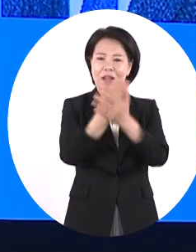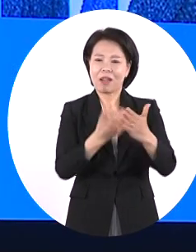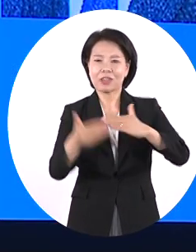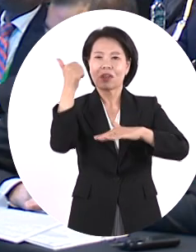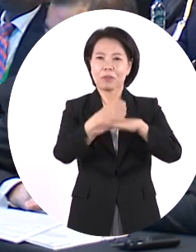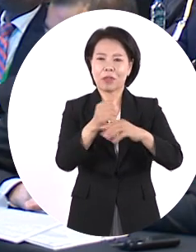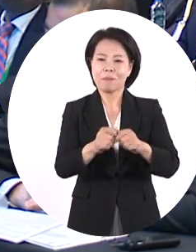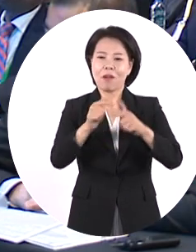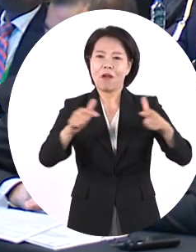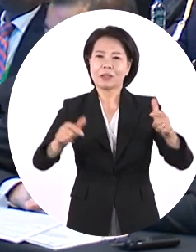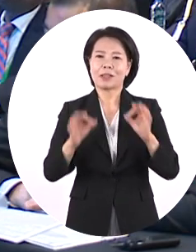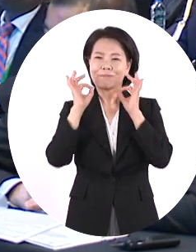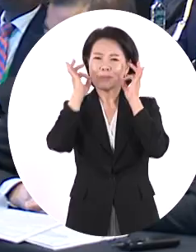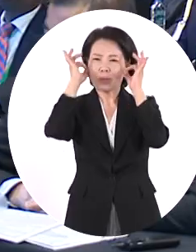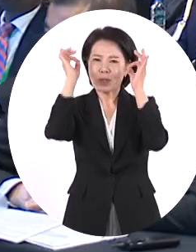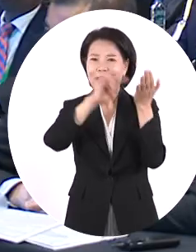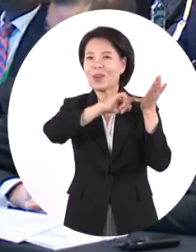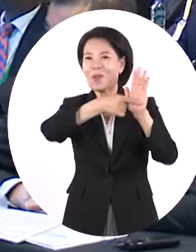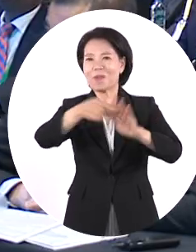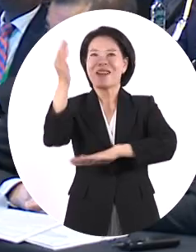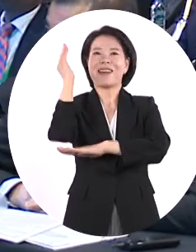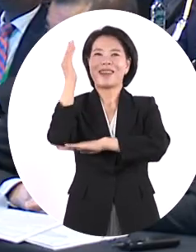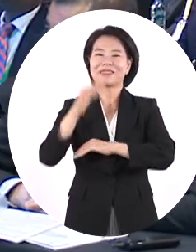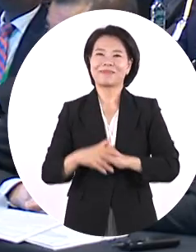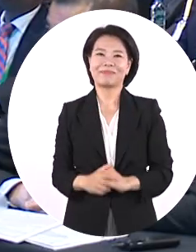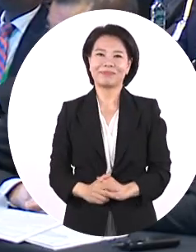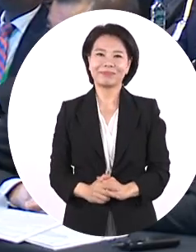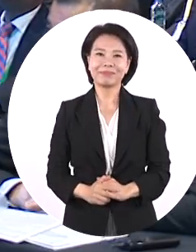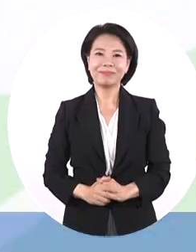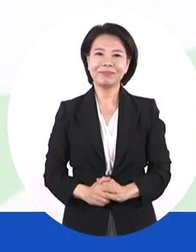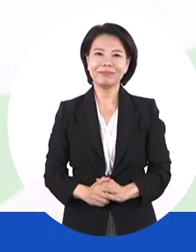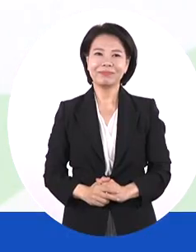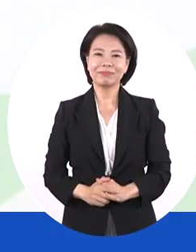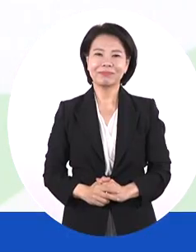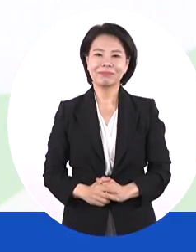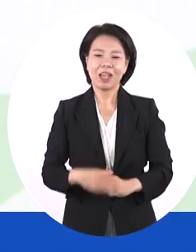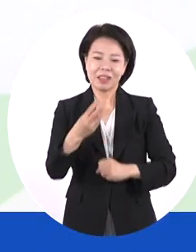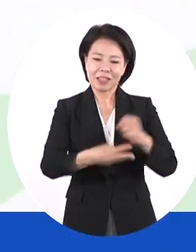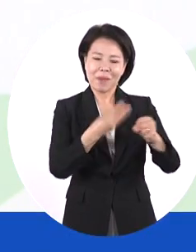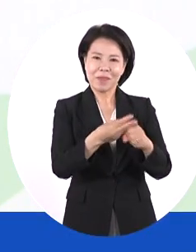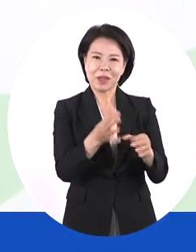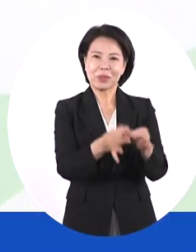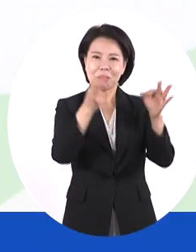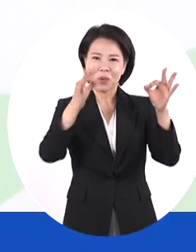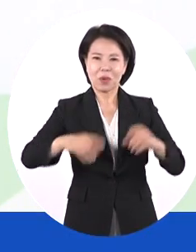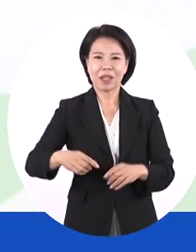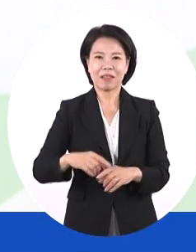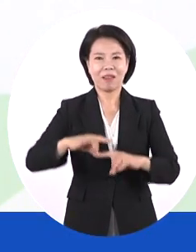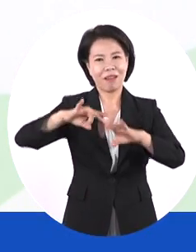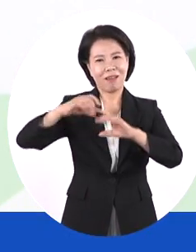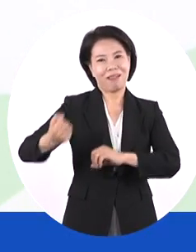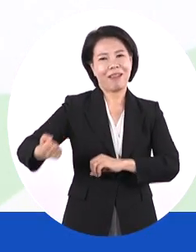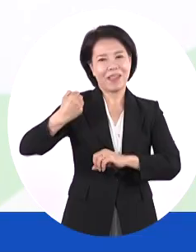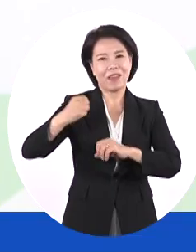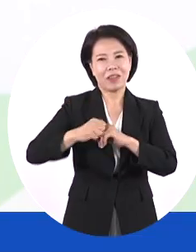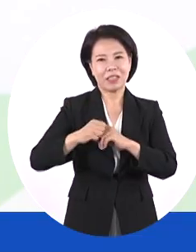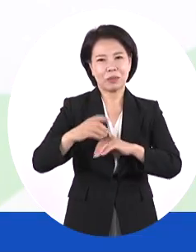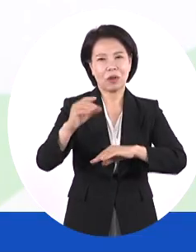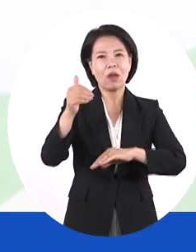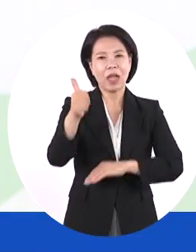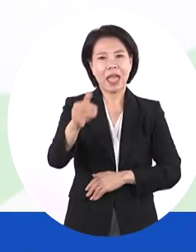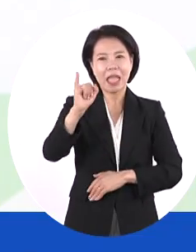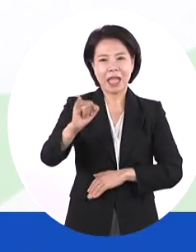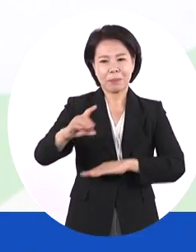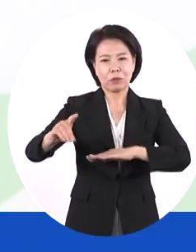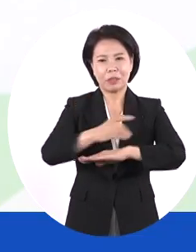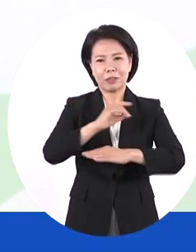체감 성과를 더욱 확산하겠다는 방침입니다. 제주는 지난 3년 에너지, AI, 디지털